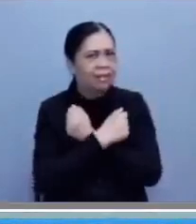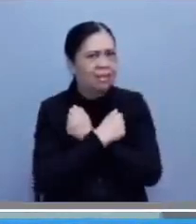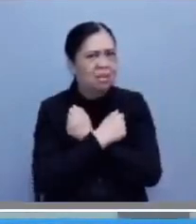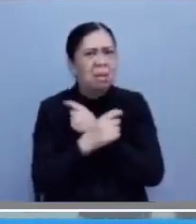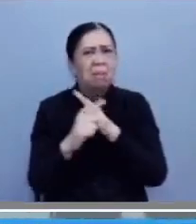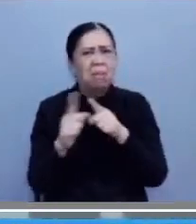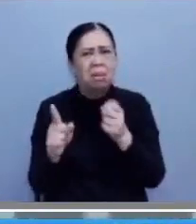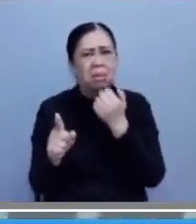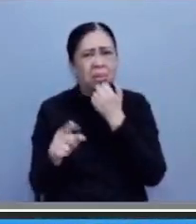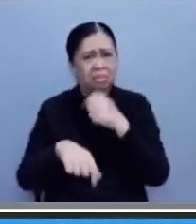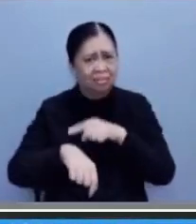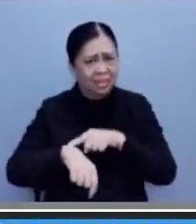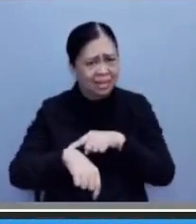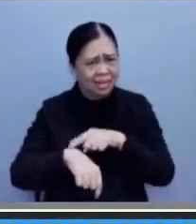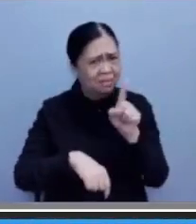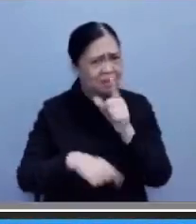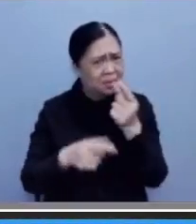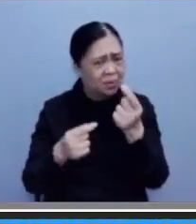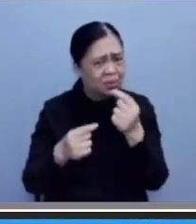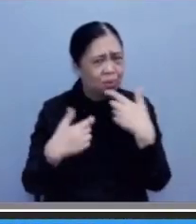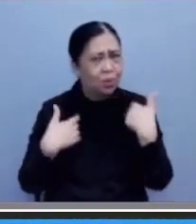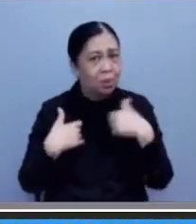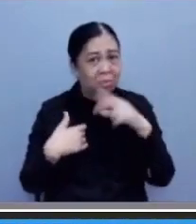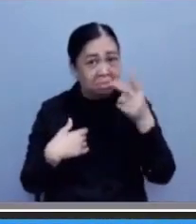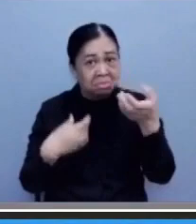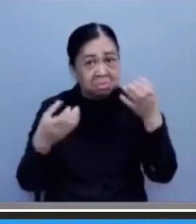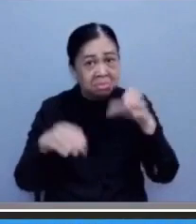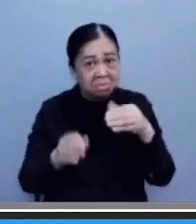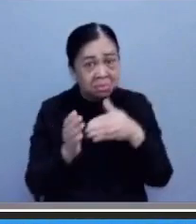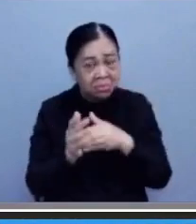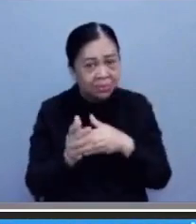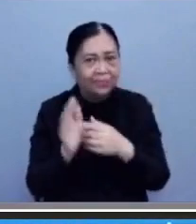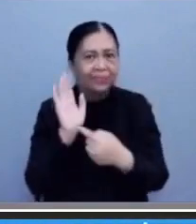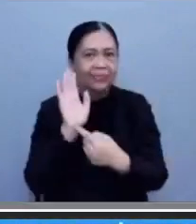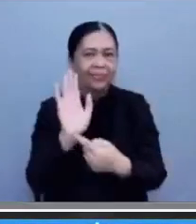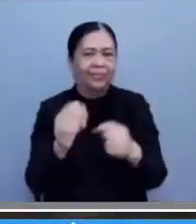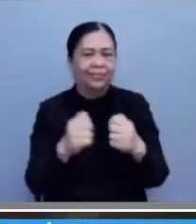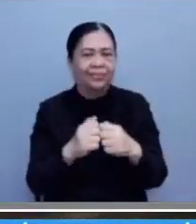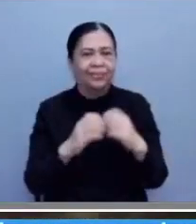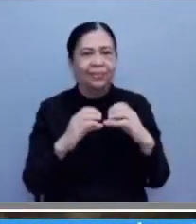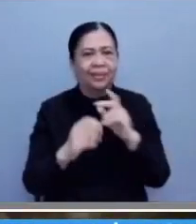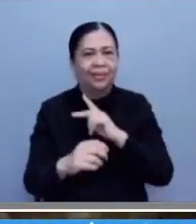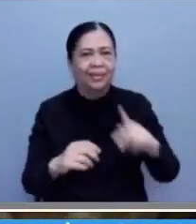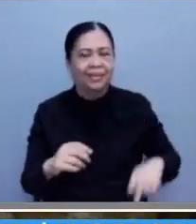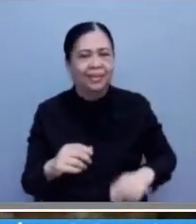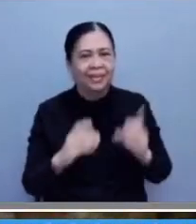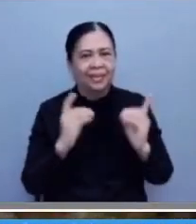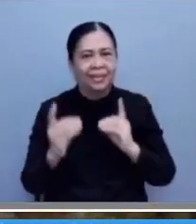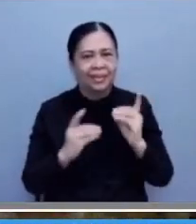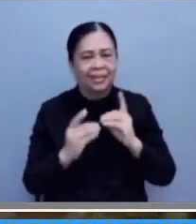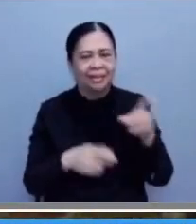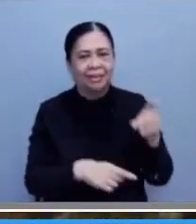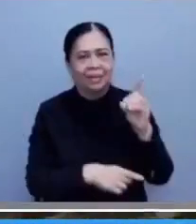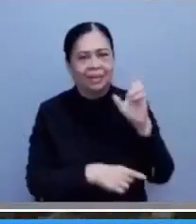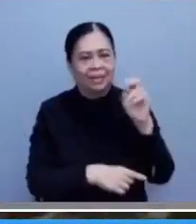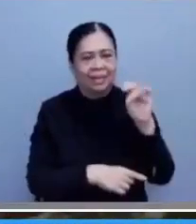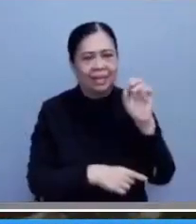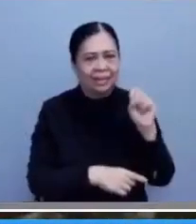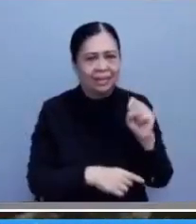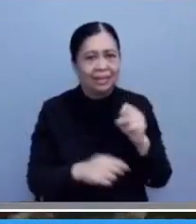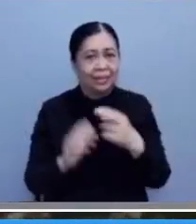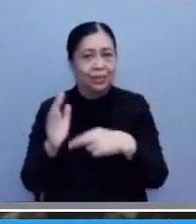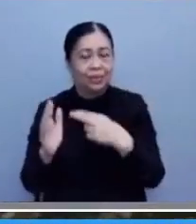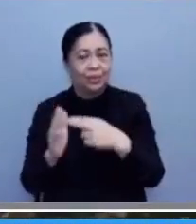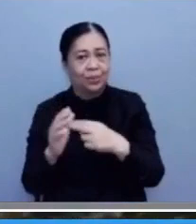panahon? Naku, may second chance pa ba? Bida rito si Kapuso Drama King Dennis Trillo bilang Atom at gaganap naman si Box Office